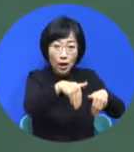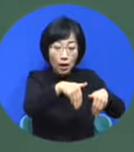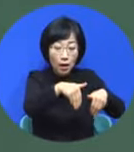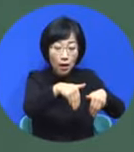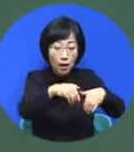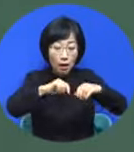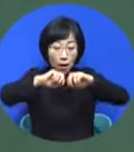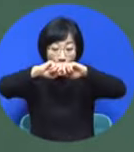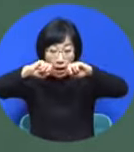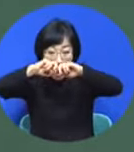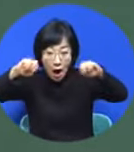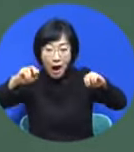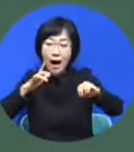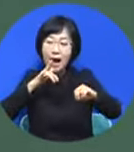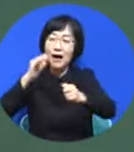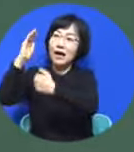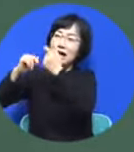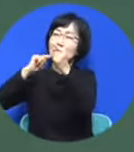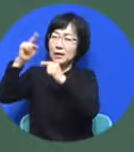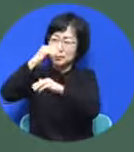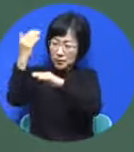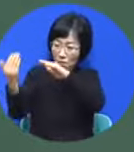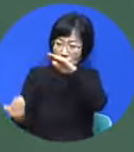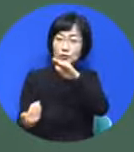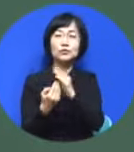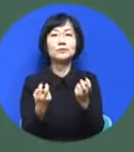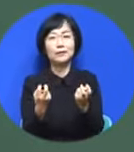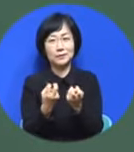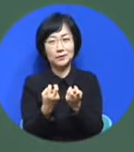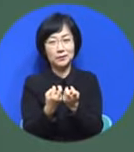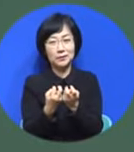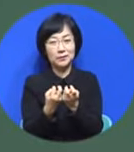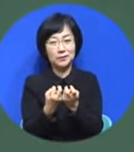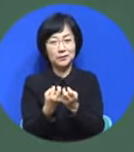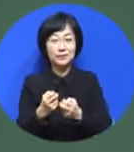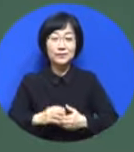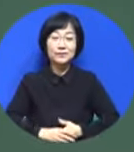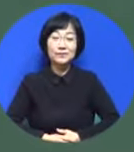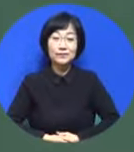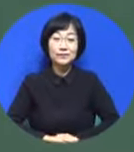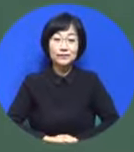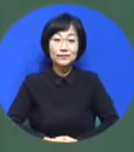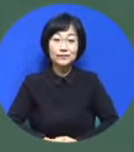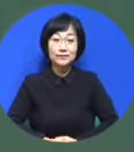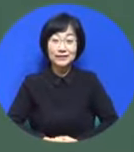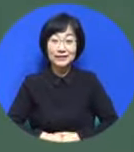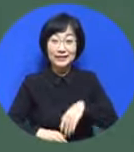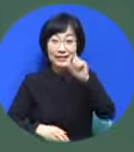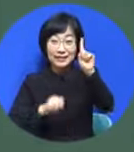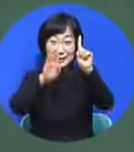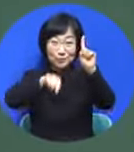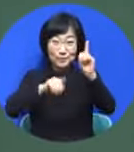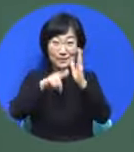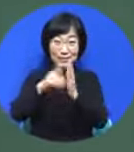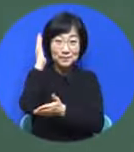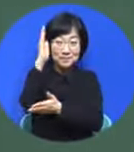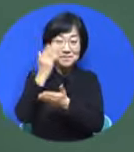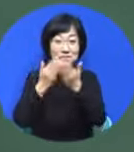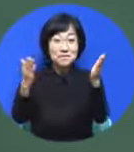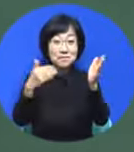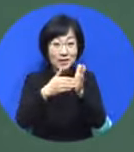the beginning of the fulfillment of God's word. 그렇죠. Wasn't it so? 1부 때 봤잖아요. 노예로 가는